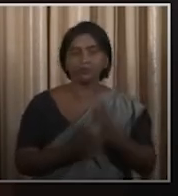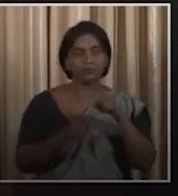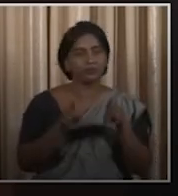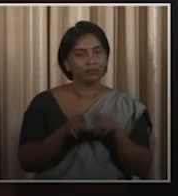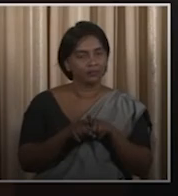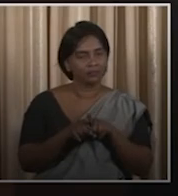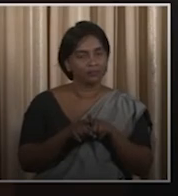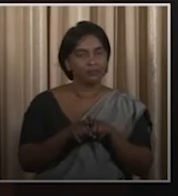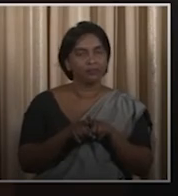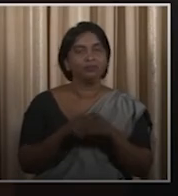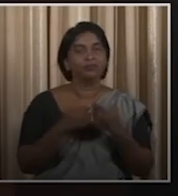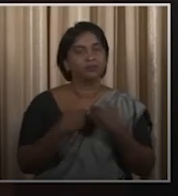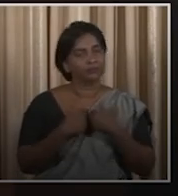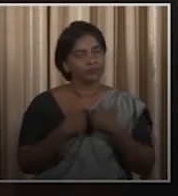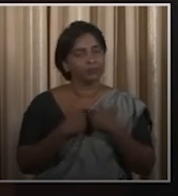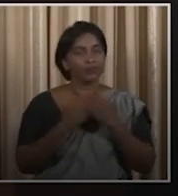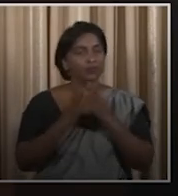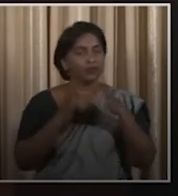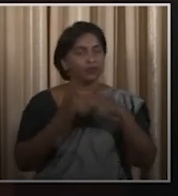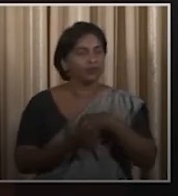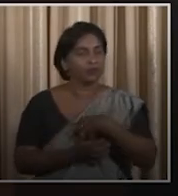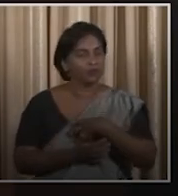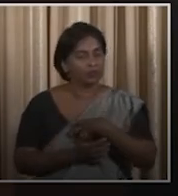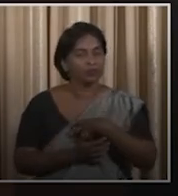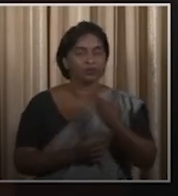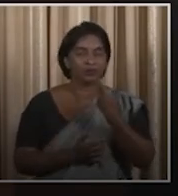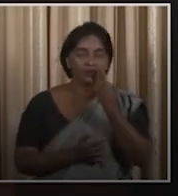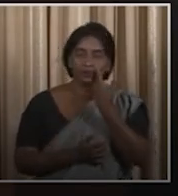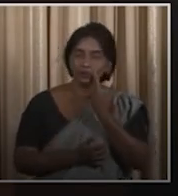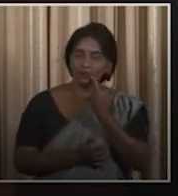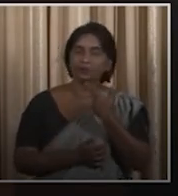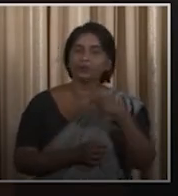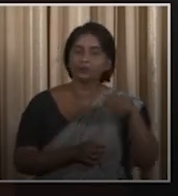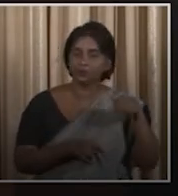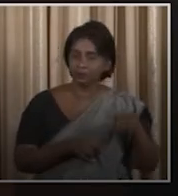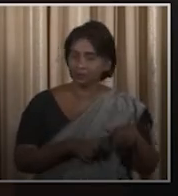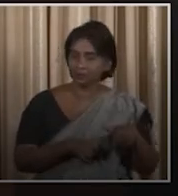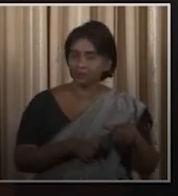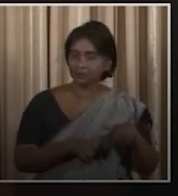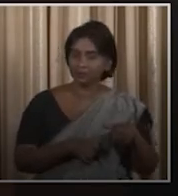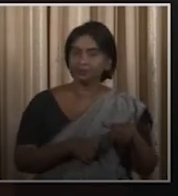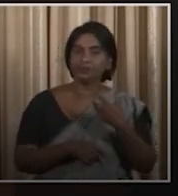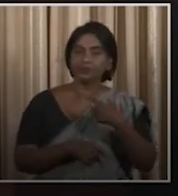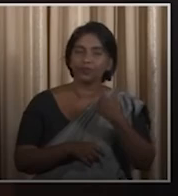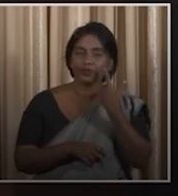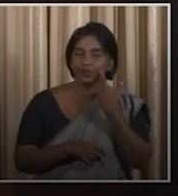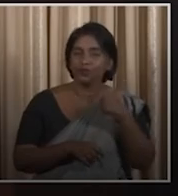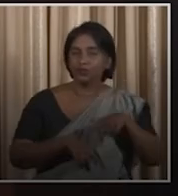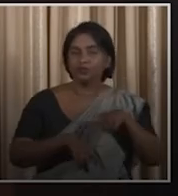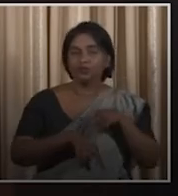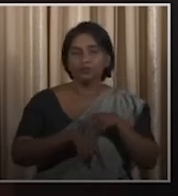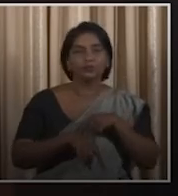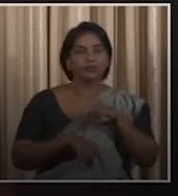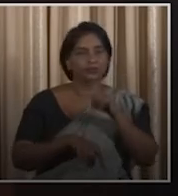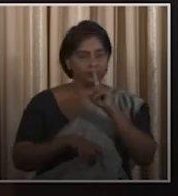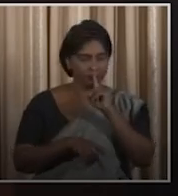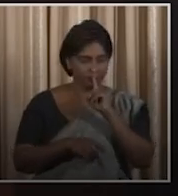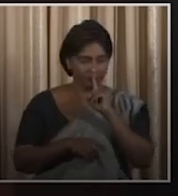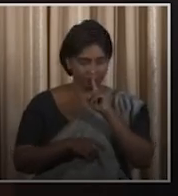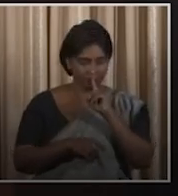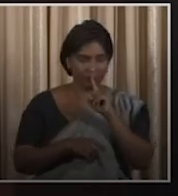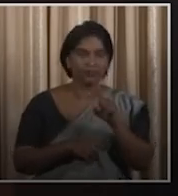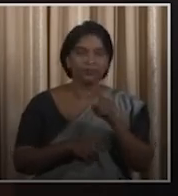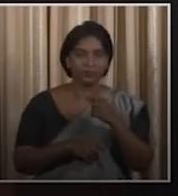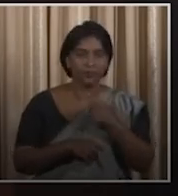නිසා අපේ බලවත් ශෝකය සාතිශය සංවේගය කනගාටුව මේ අවස්ථාවේ